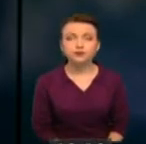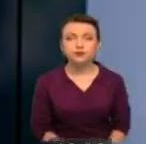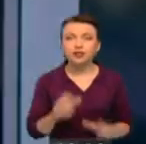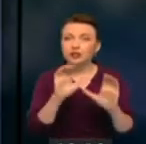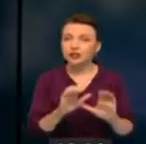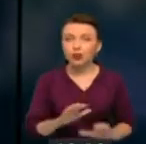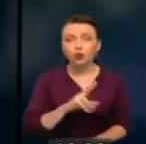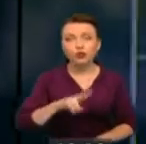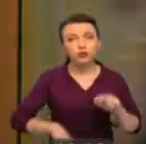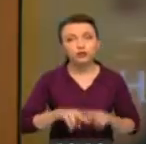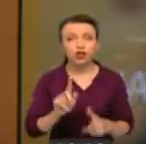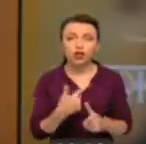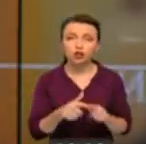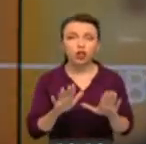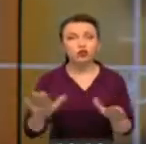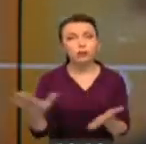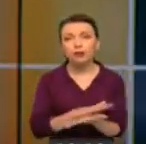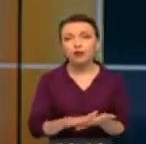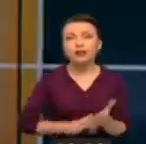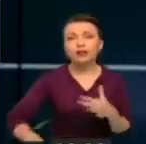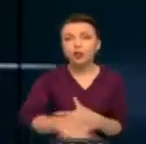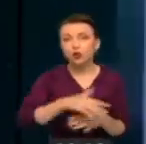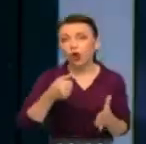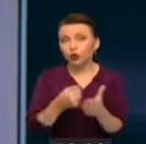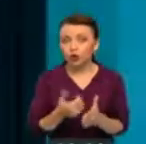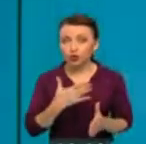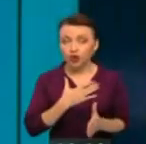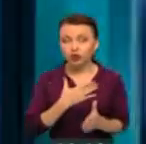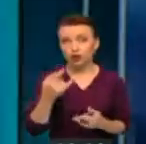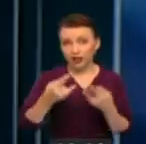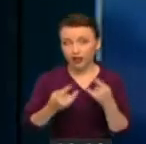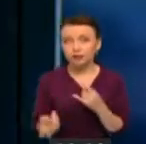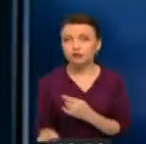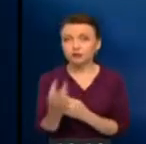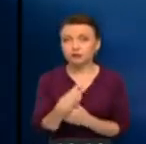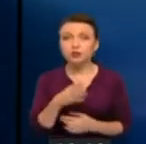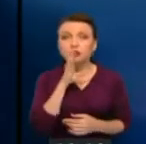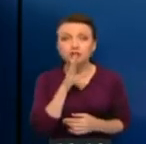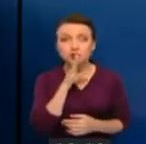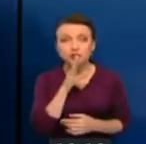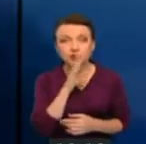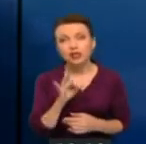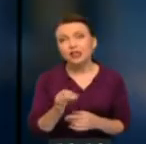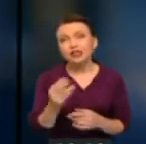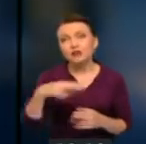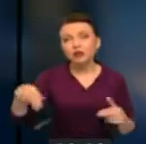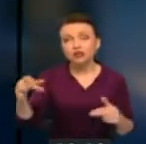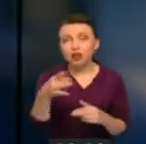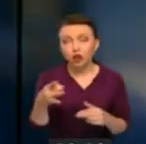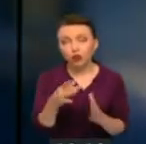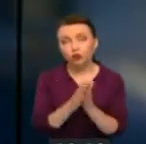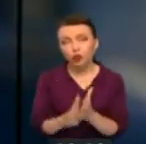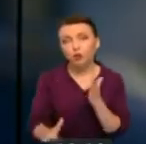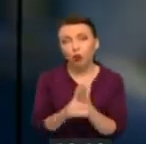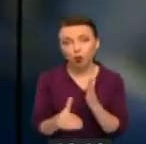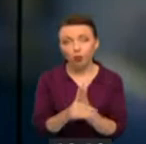Незаконне будівництво чи лише прибирання території? До нашої редакції у липні звернулася жителька Дніпровського району з проханням